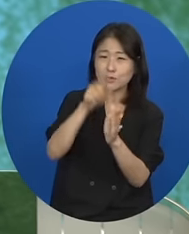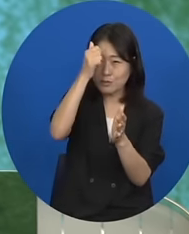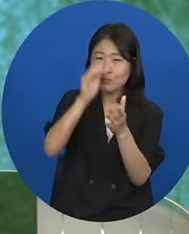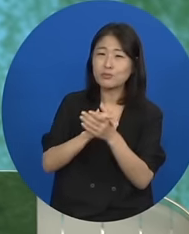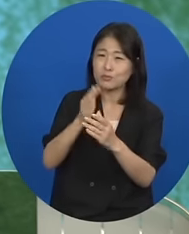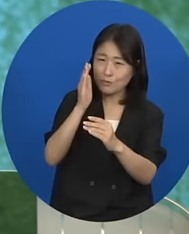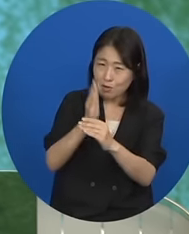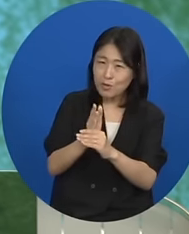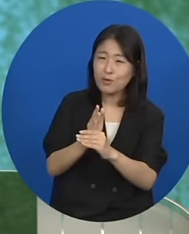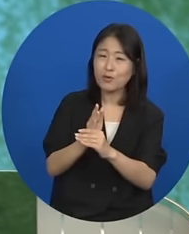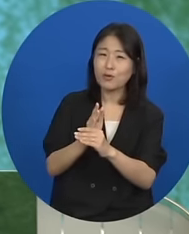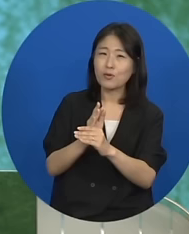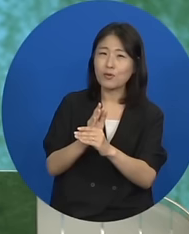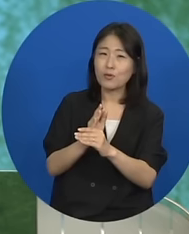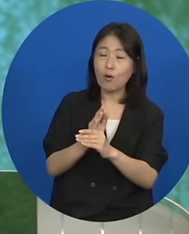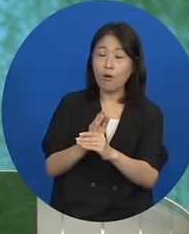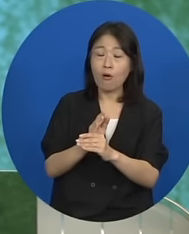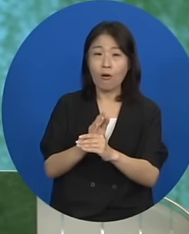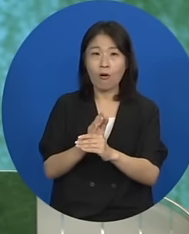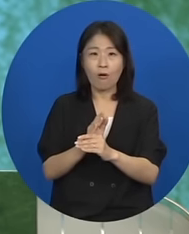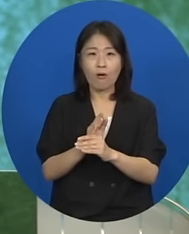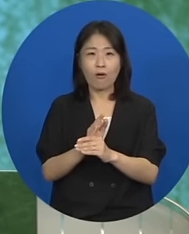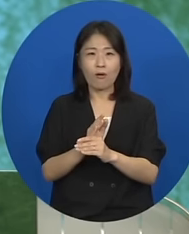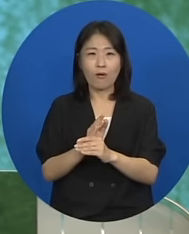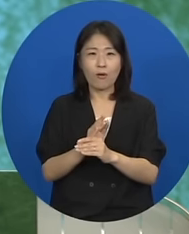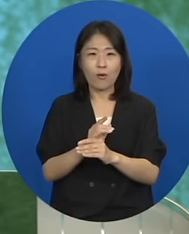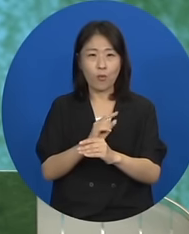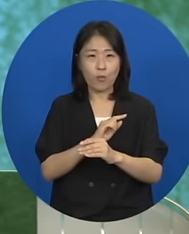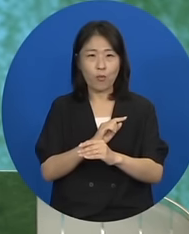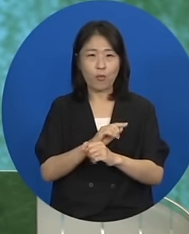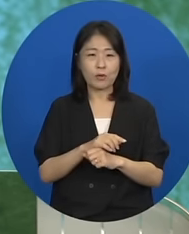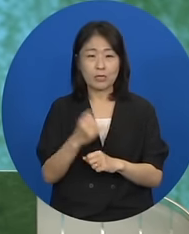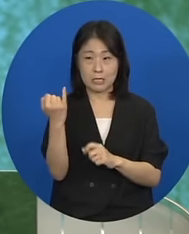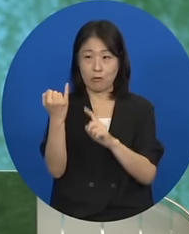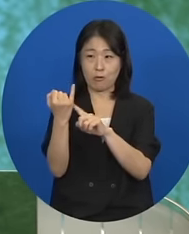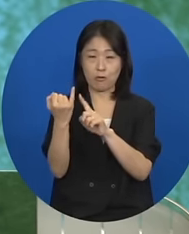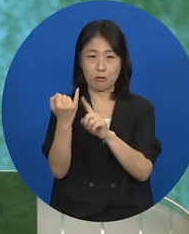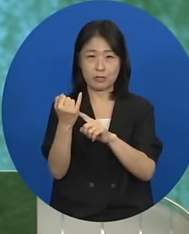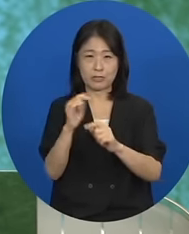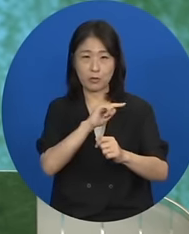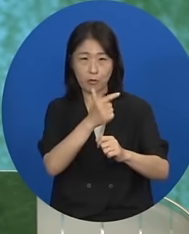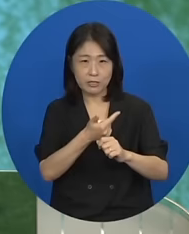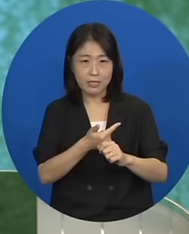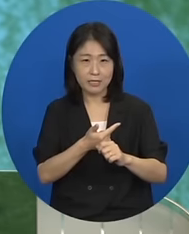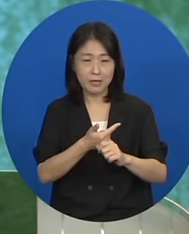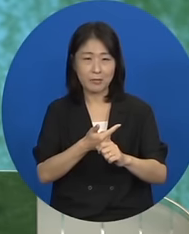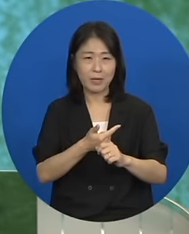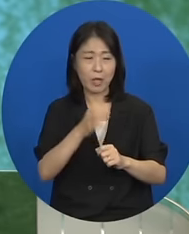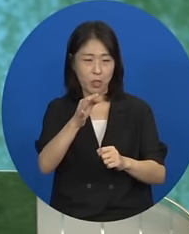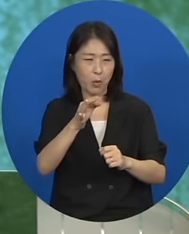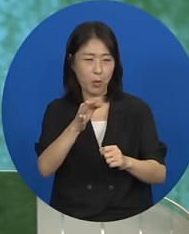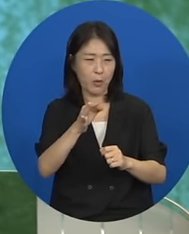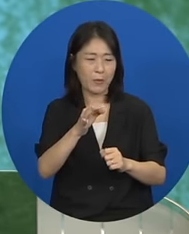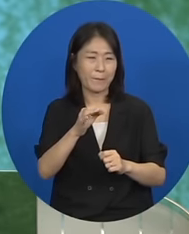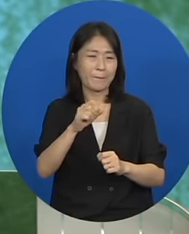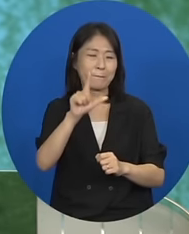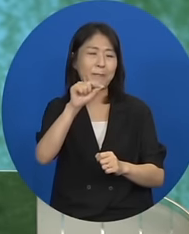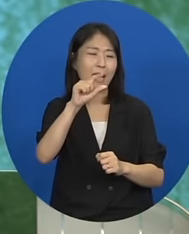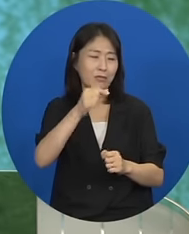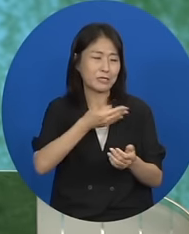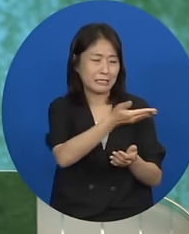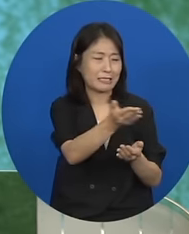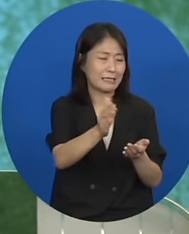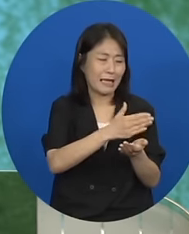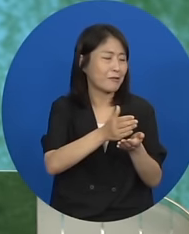거예요 뭐 이런 얘기 하니까 그 권사님 순간 성령의 감동이 확 임하면서 용돈 만 원씩 줬다는 거 아닙니까